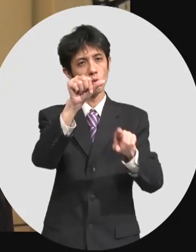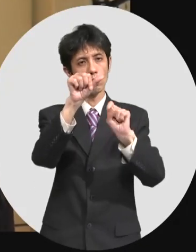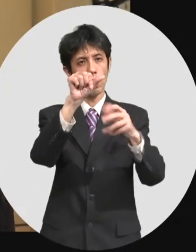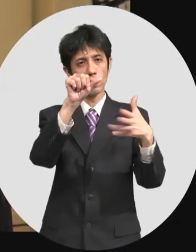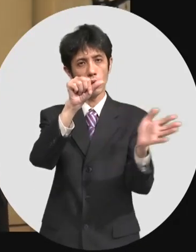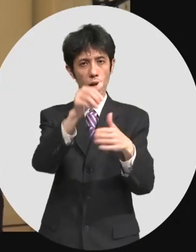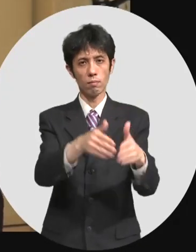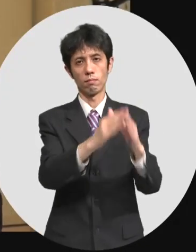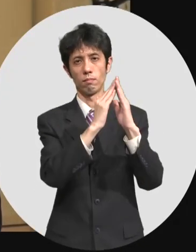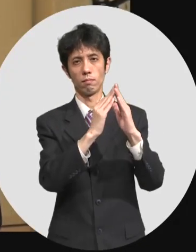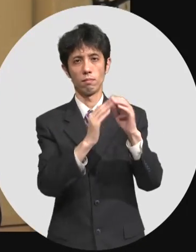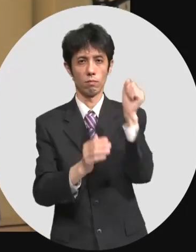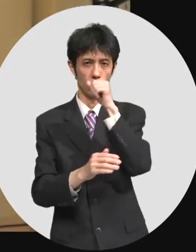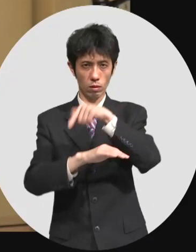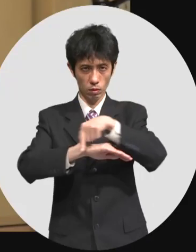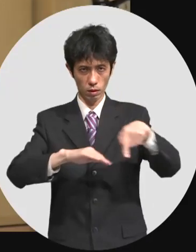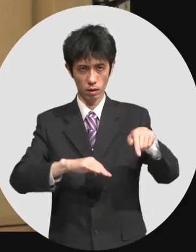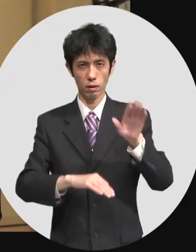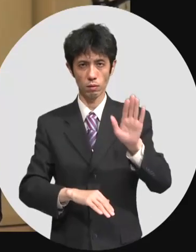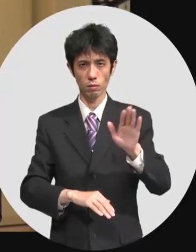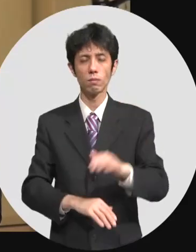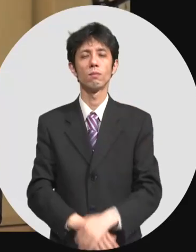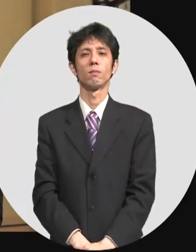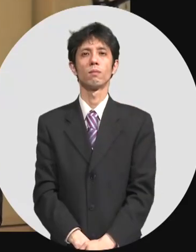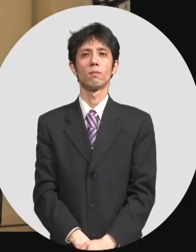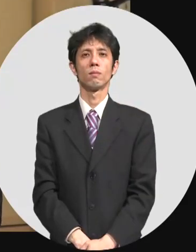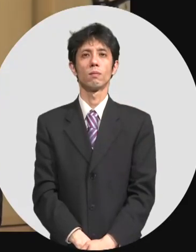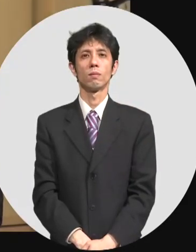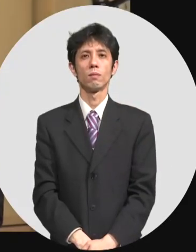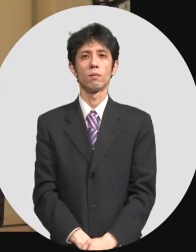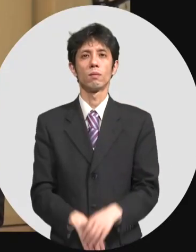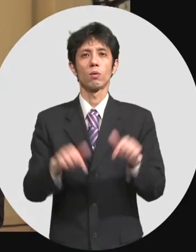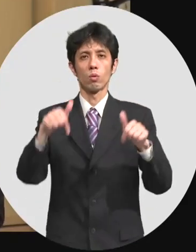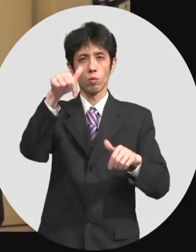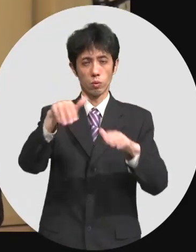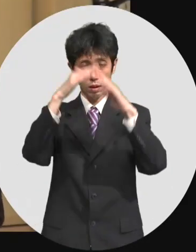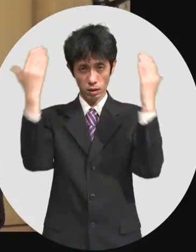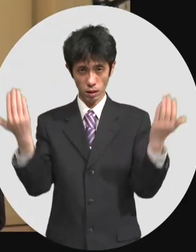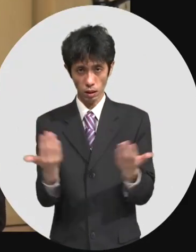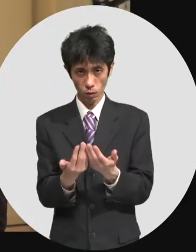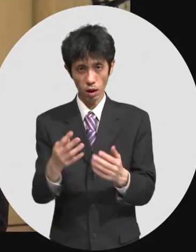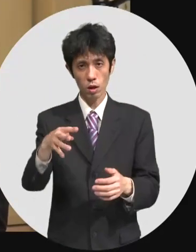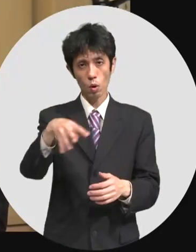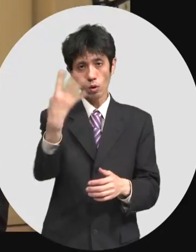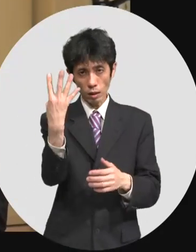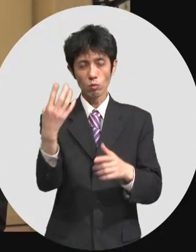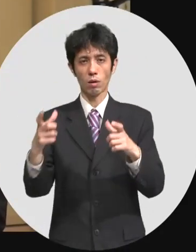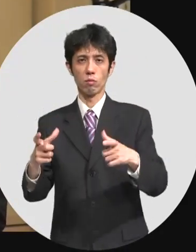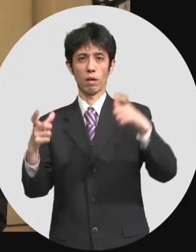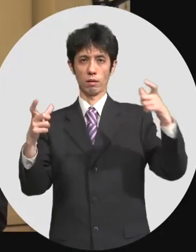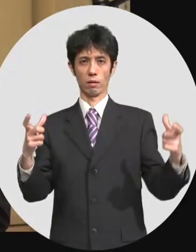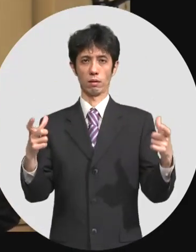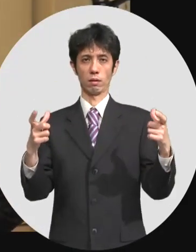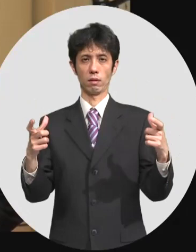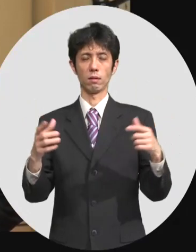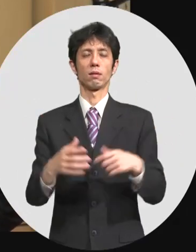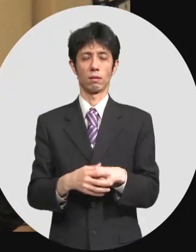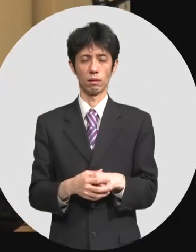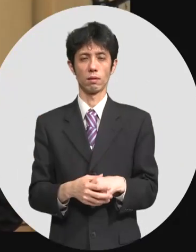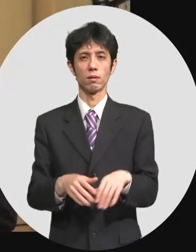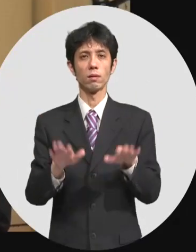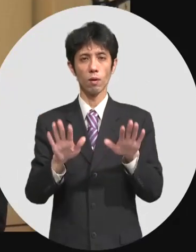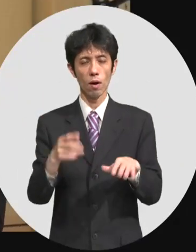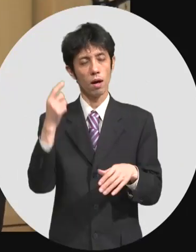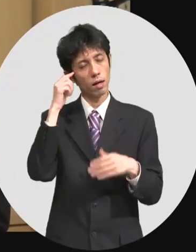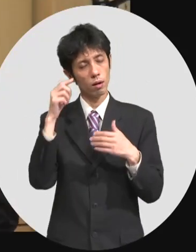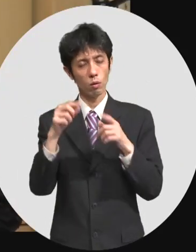から開設の予定でございます。府全体として1日当たり400件の拡大ですが、さらにこれは現